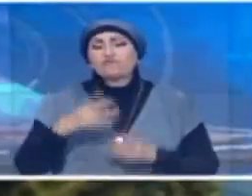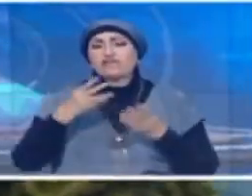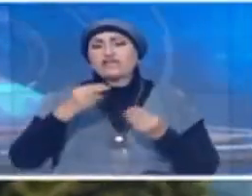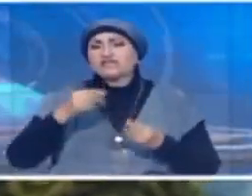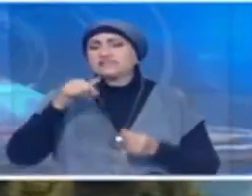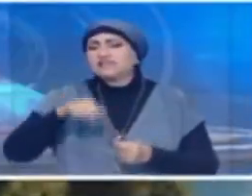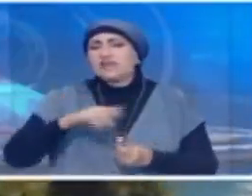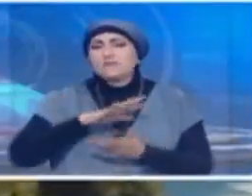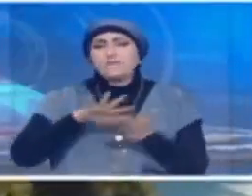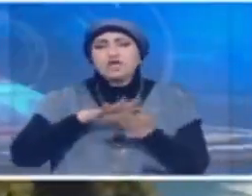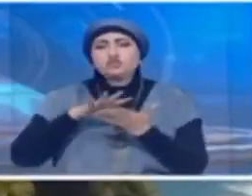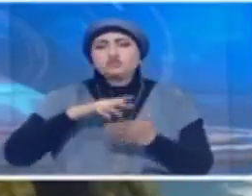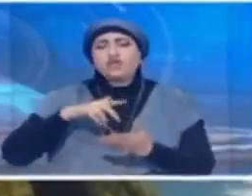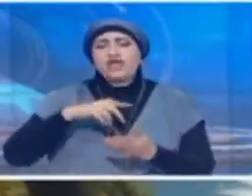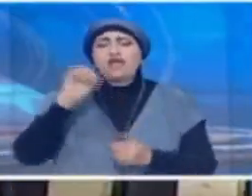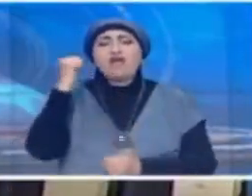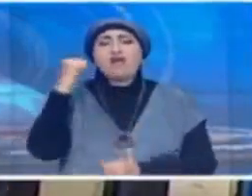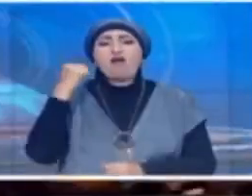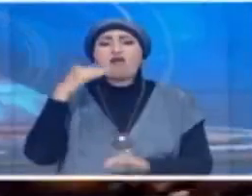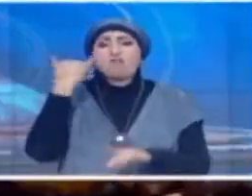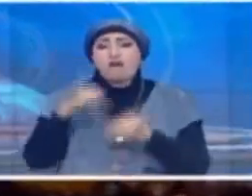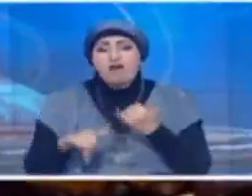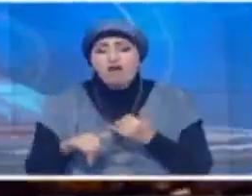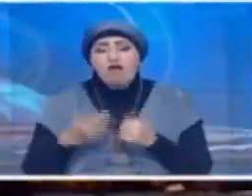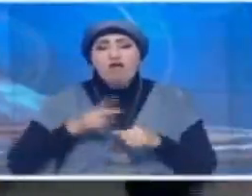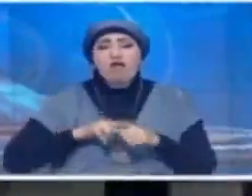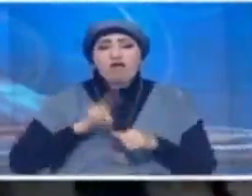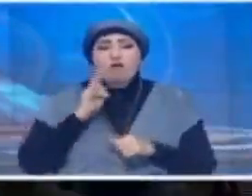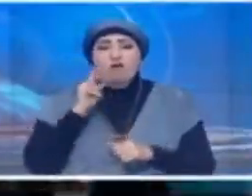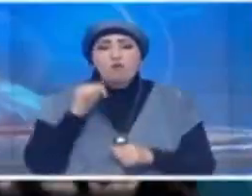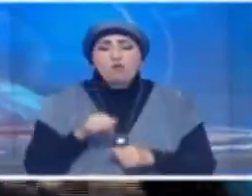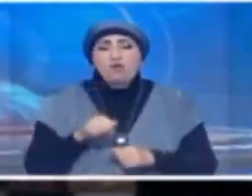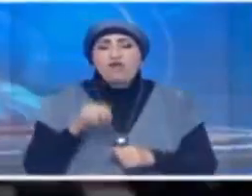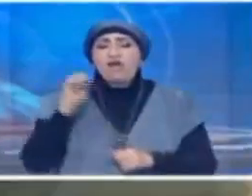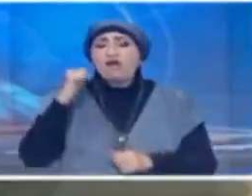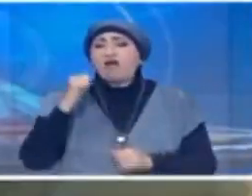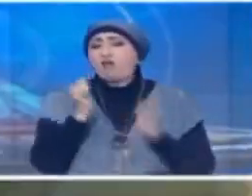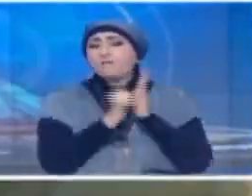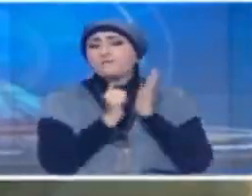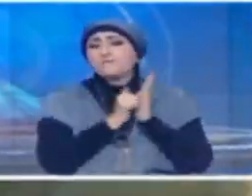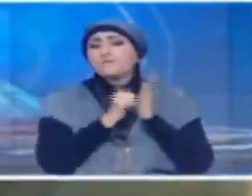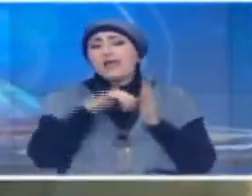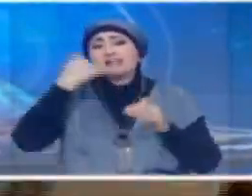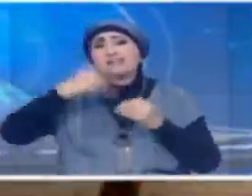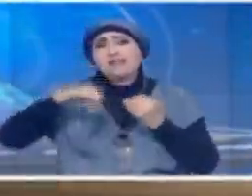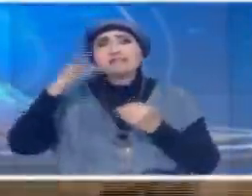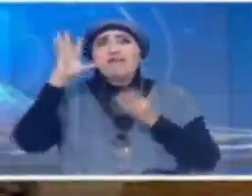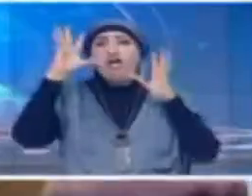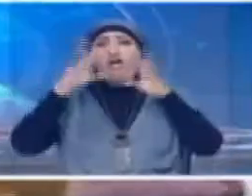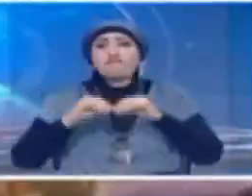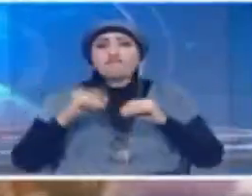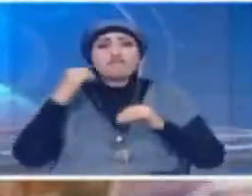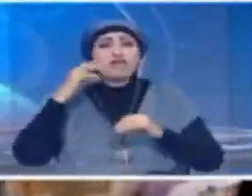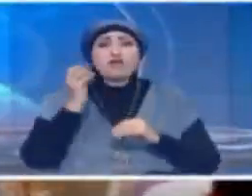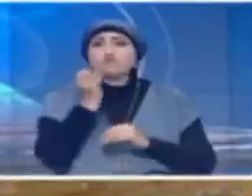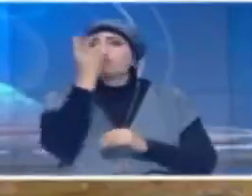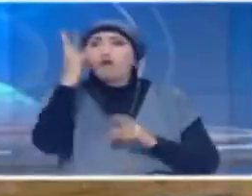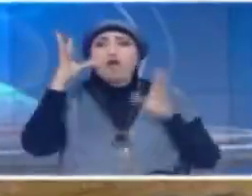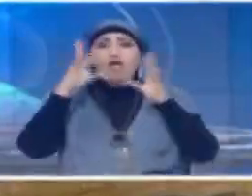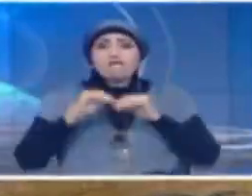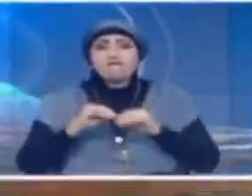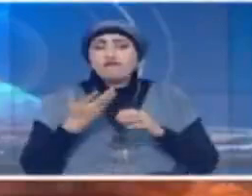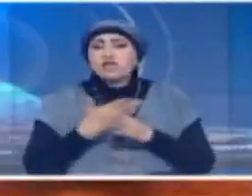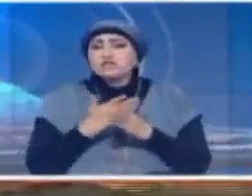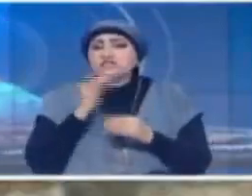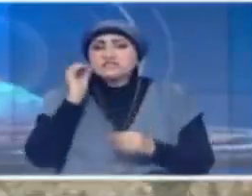كنا يعني ننتظر ان تاتي الكهرباء الى بيوتنا حتى يعني لبضعه دقائق، كيف